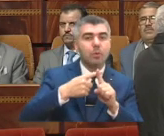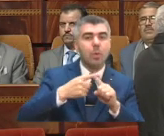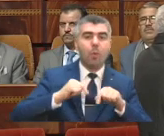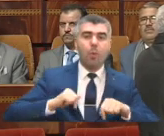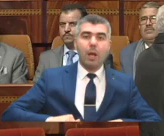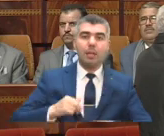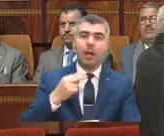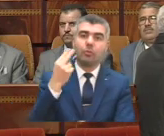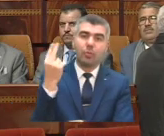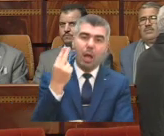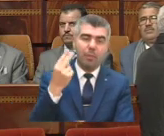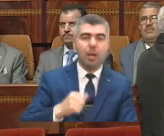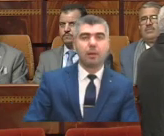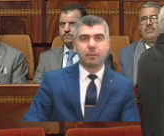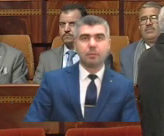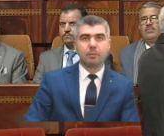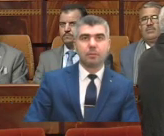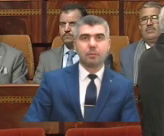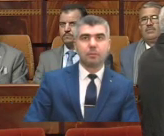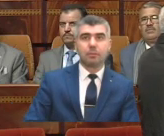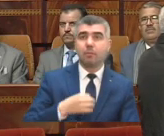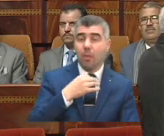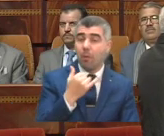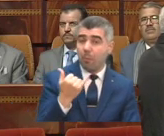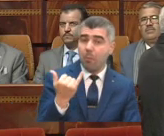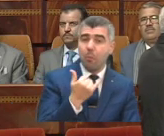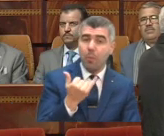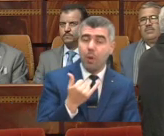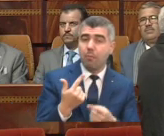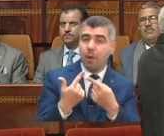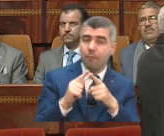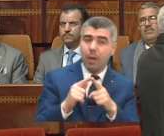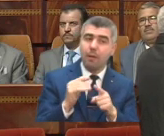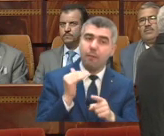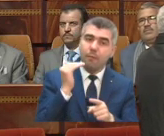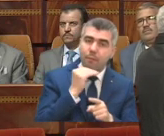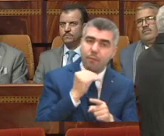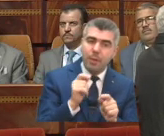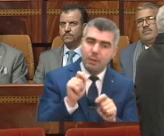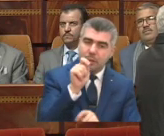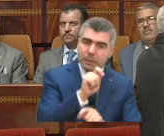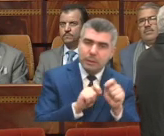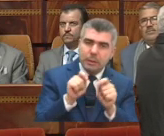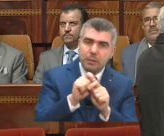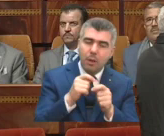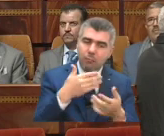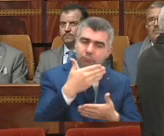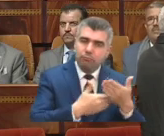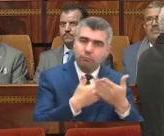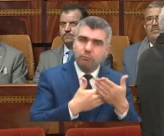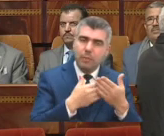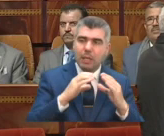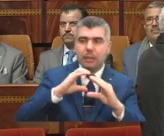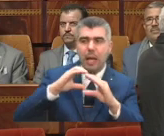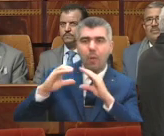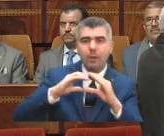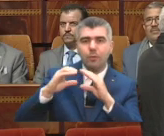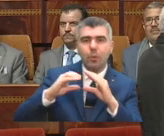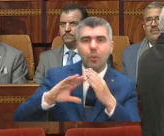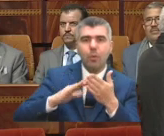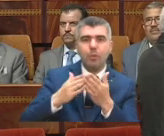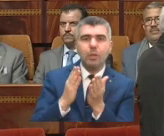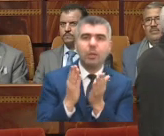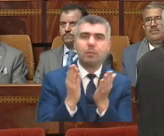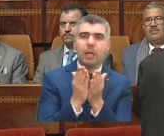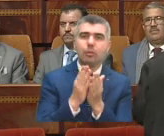مؤخرا. ولما للرقمنة من إيجابيات عديدة، كالسرعة في تحليل البيانات وضمان الشفافية وتسهيل التواصل بين مختلف المتدخلين في